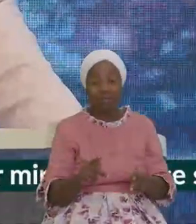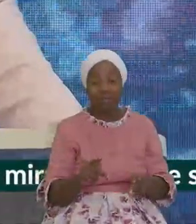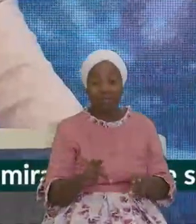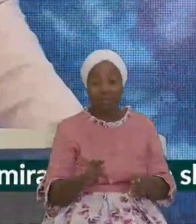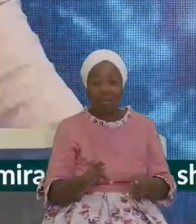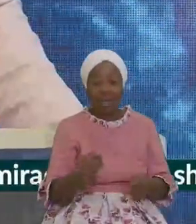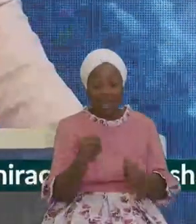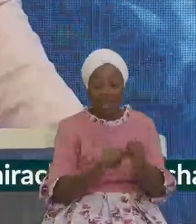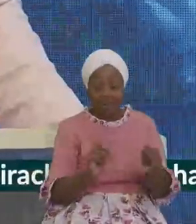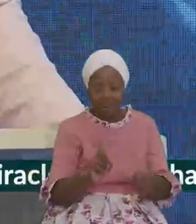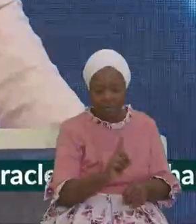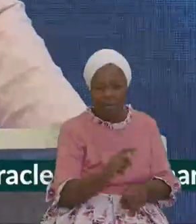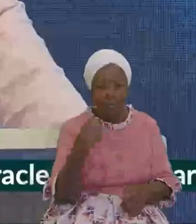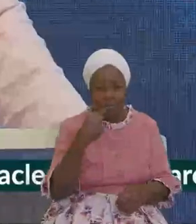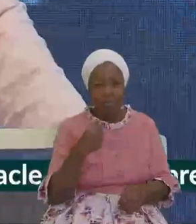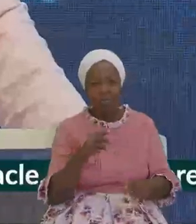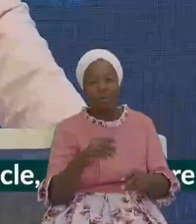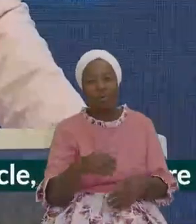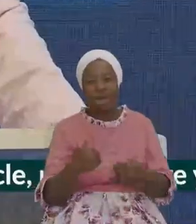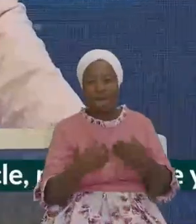N'attends pas une autre personne.